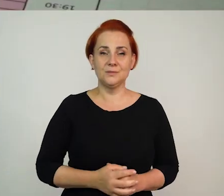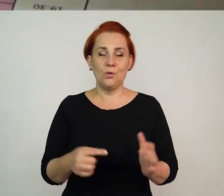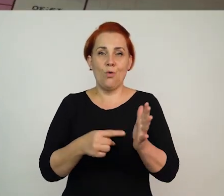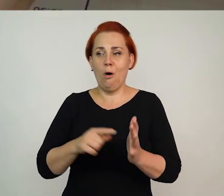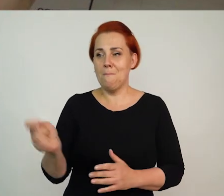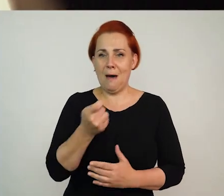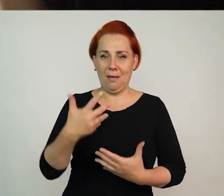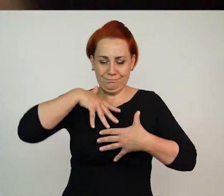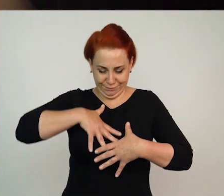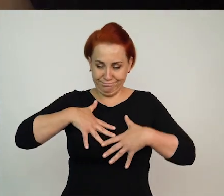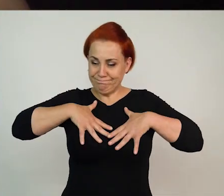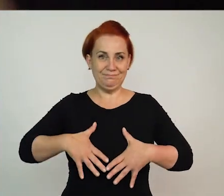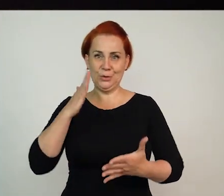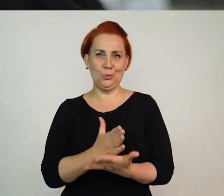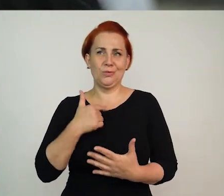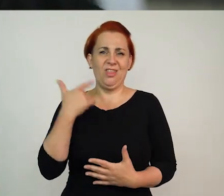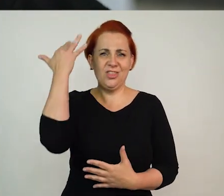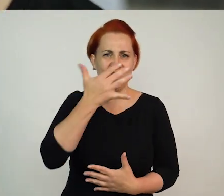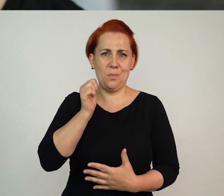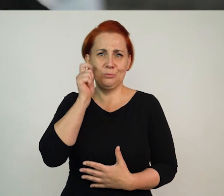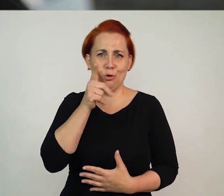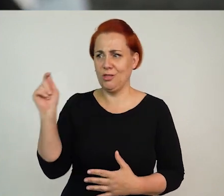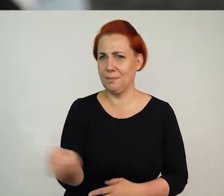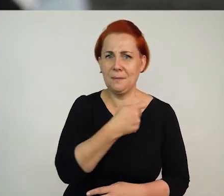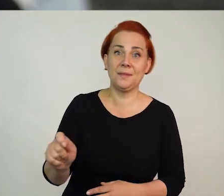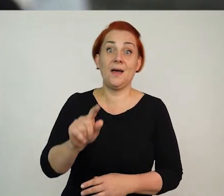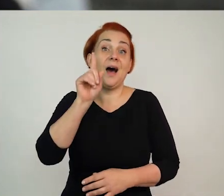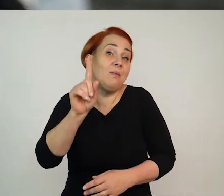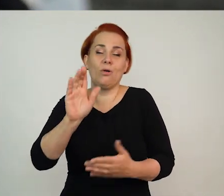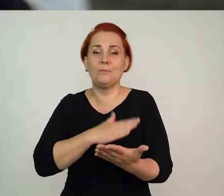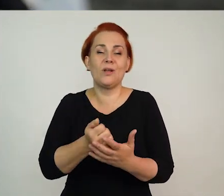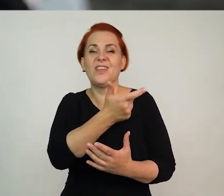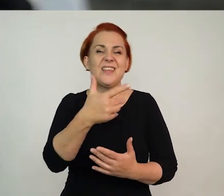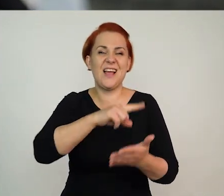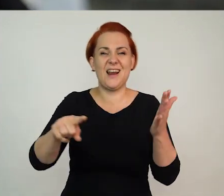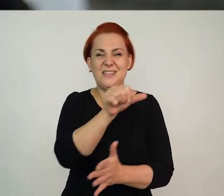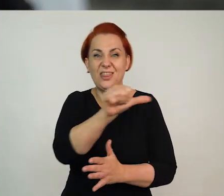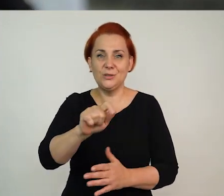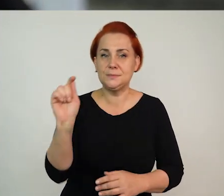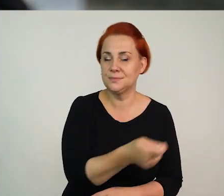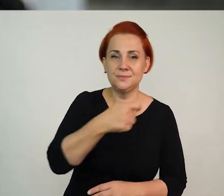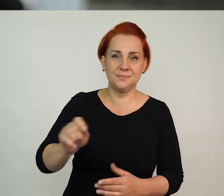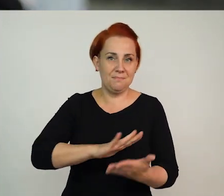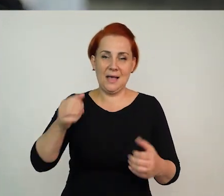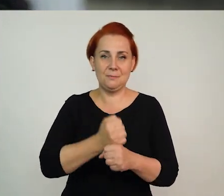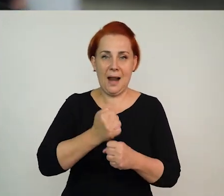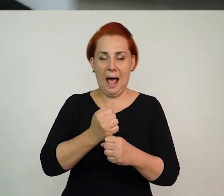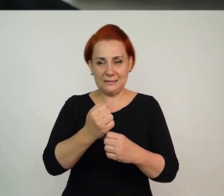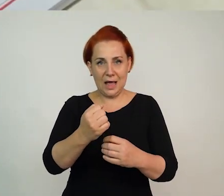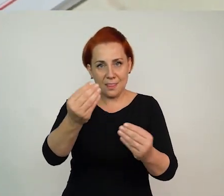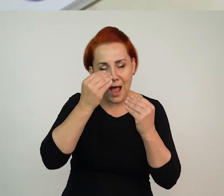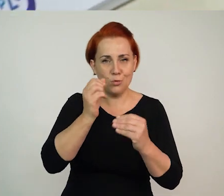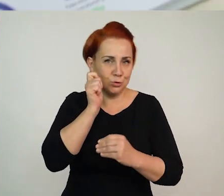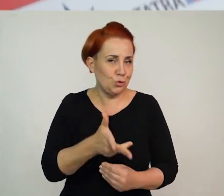jest we mnie, w środku i nie wyobrażam sobie nie wyjść na kort codziennie albo na kilka razy w tygodniu i po prostu nie pracować nad